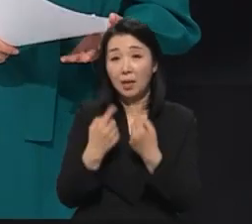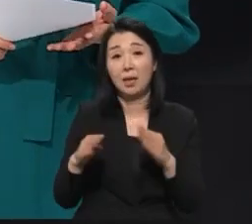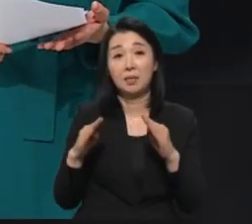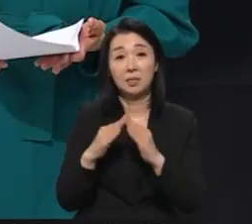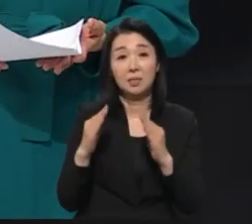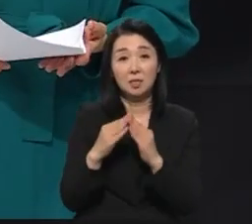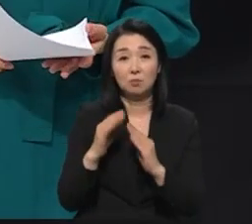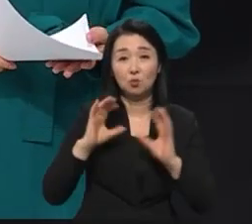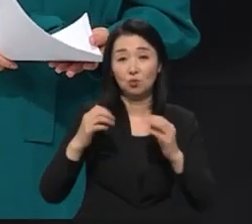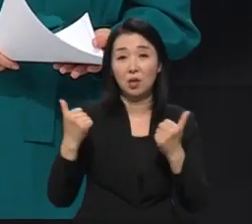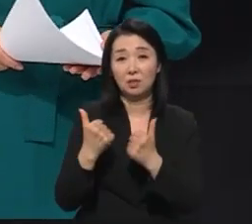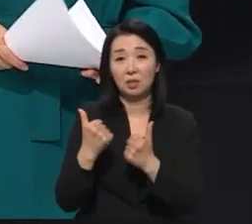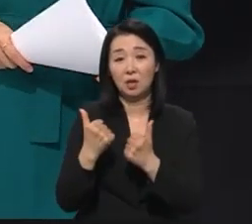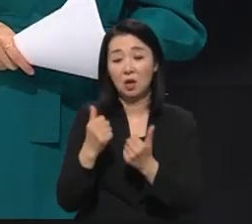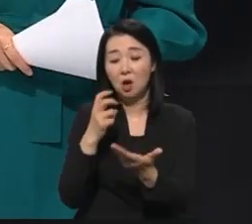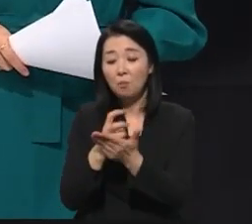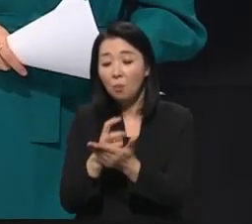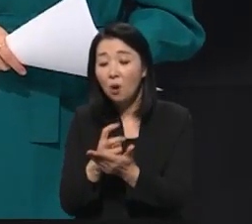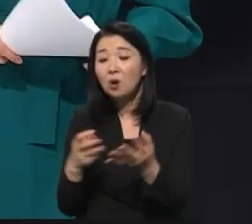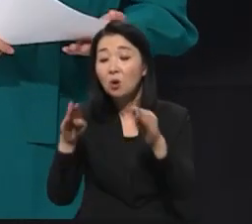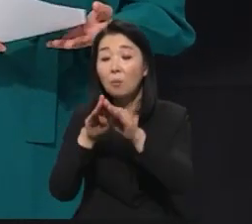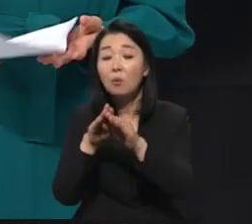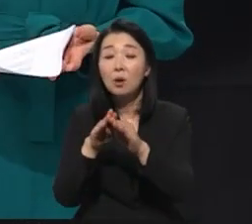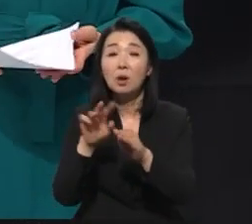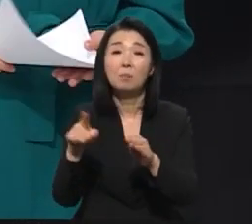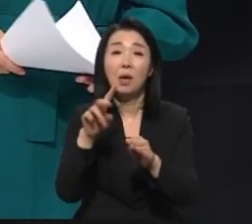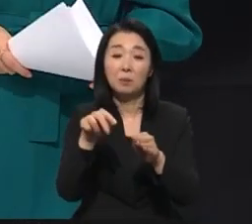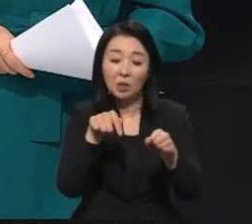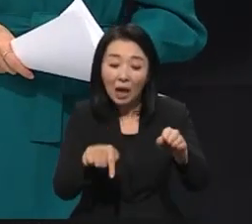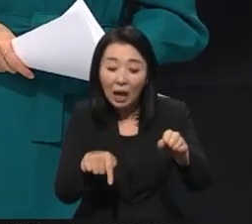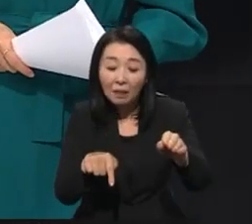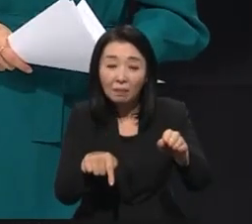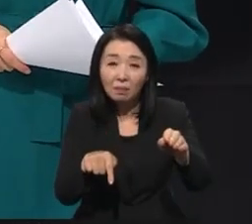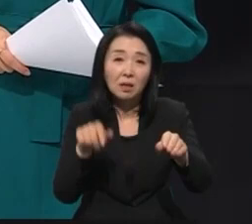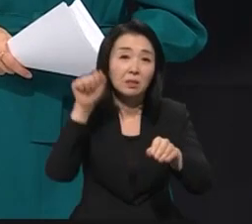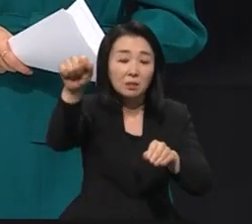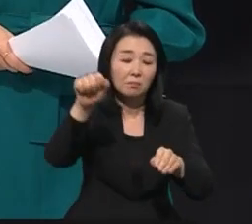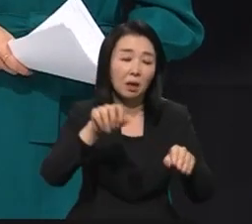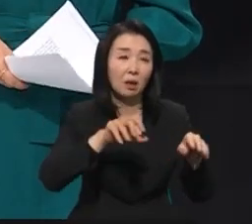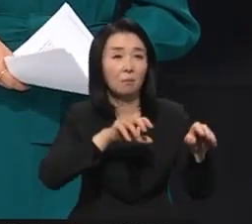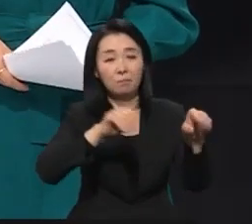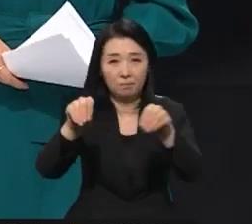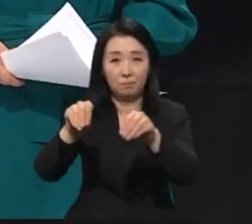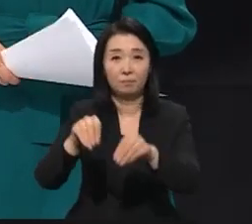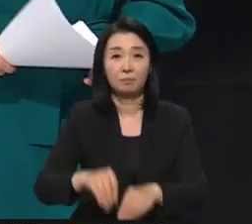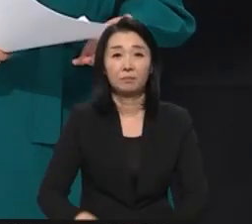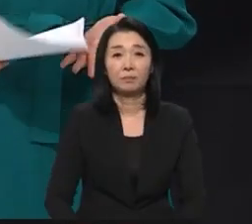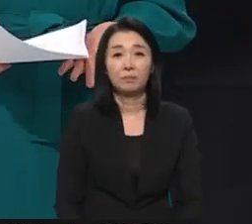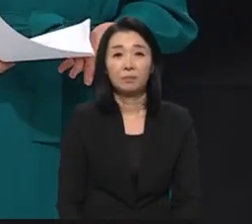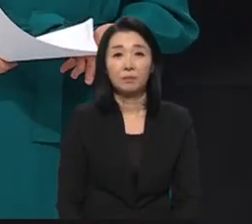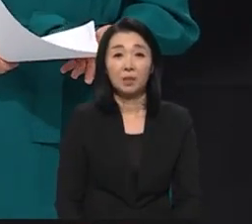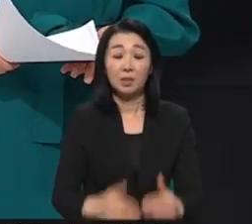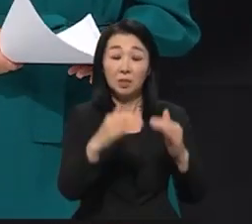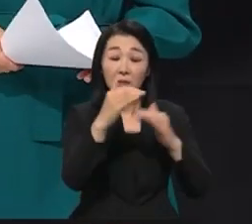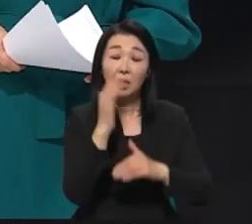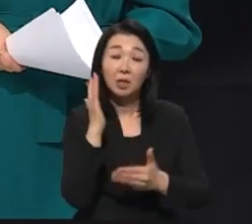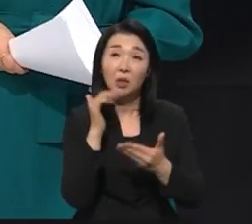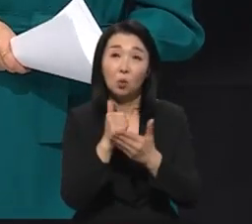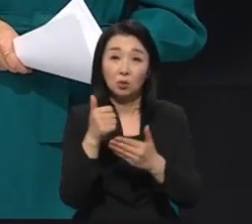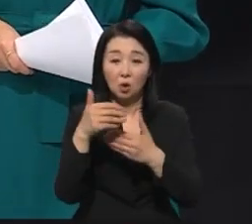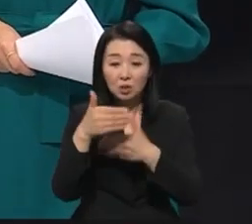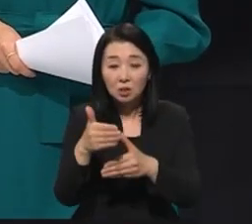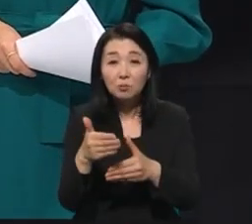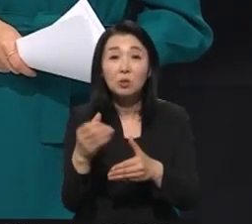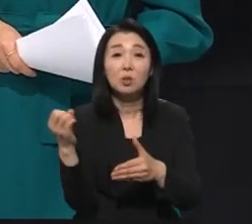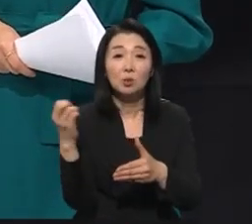관저와 국회의사당 법원 등의 건물에서 100m 안에서는 지폐와 시위가 금지되는데요이 조항의 대통령